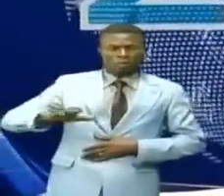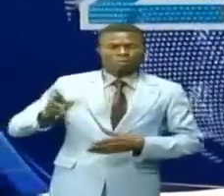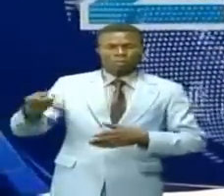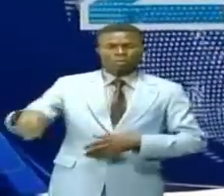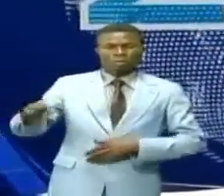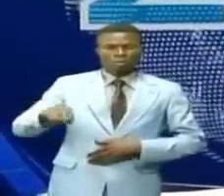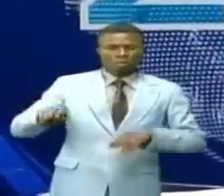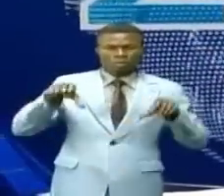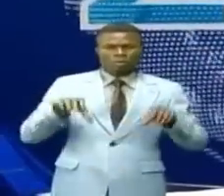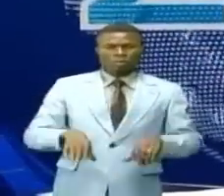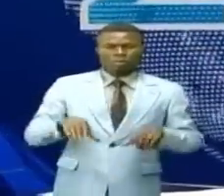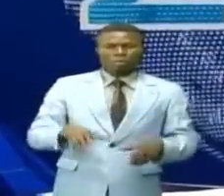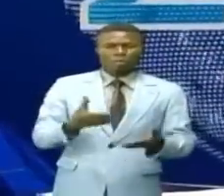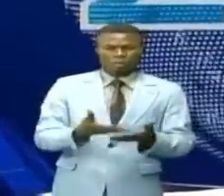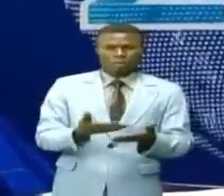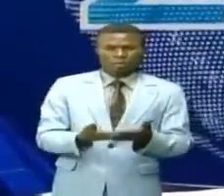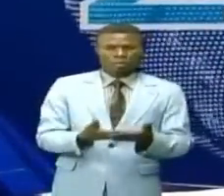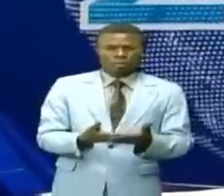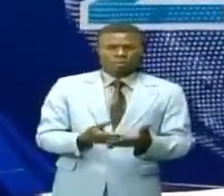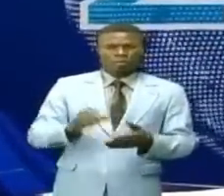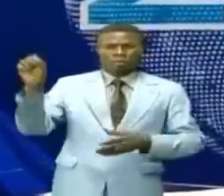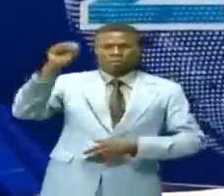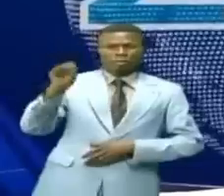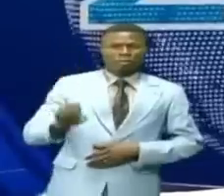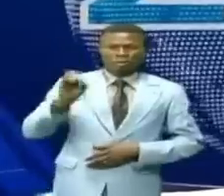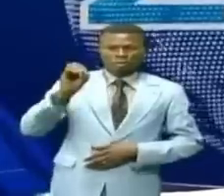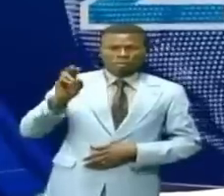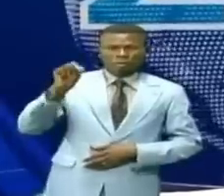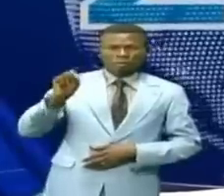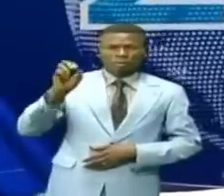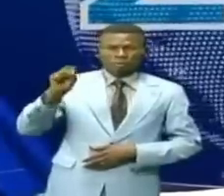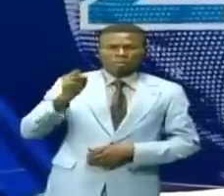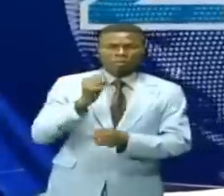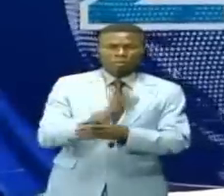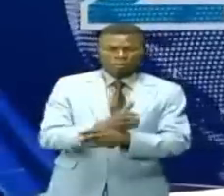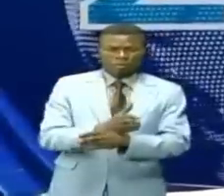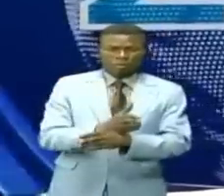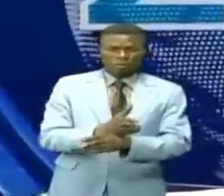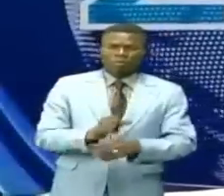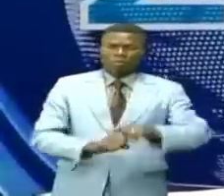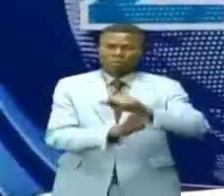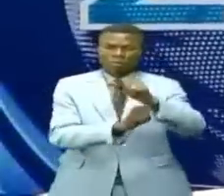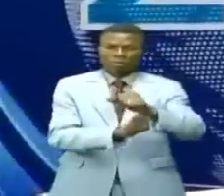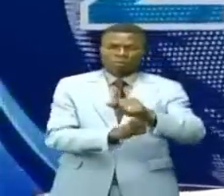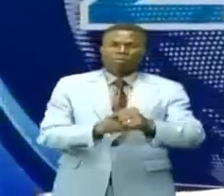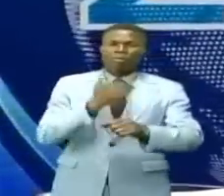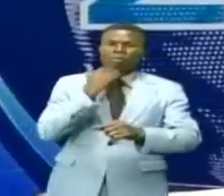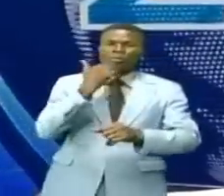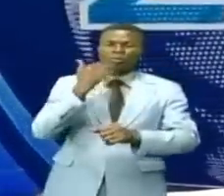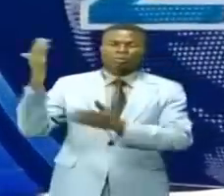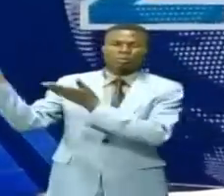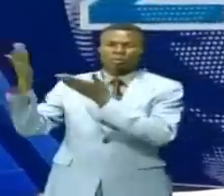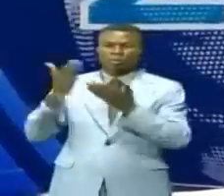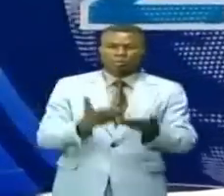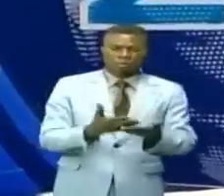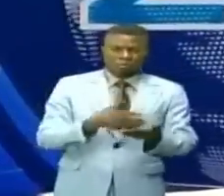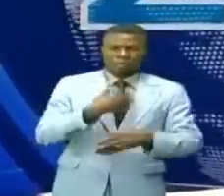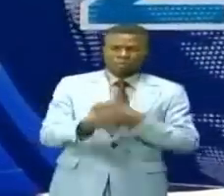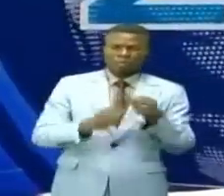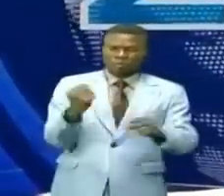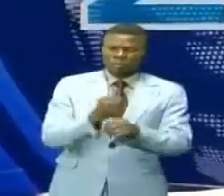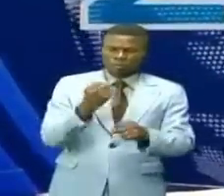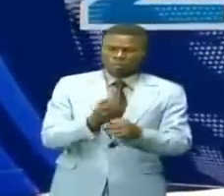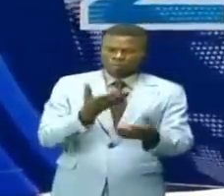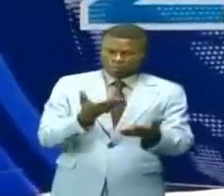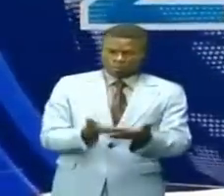provinces de la République démocratique du Congo. La SONAS SA reste disponible à accompagner les importateurs dans la réalisation de